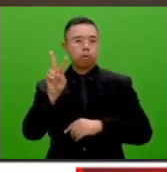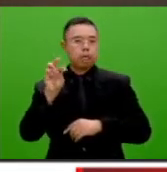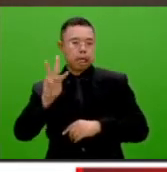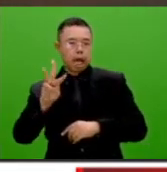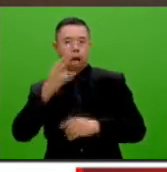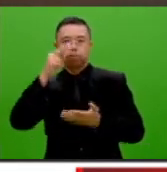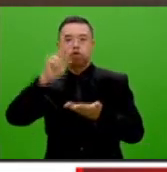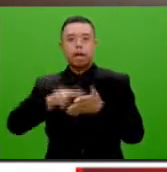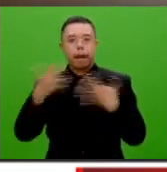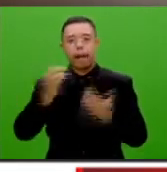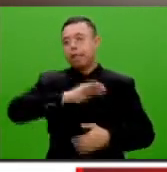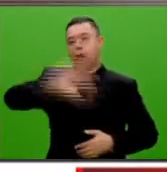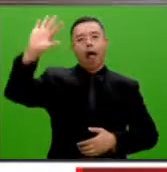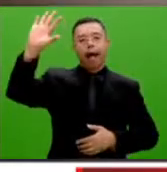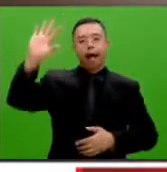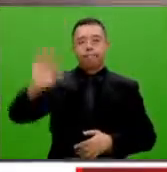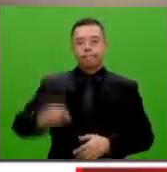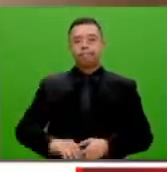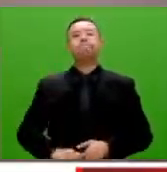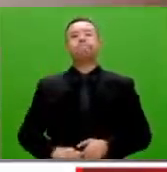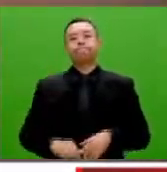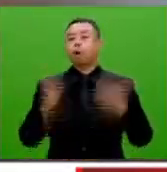Amar putusan tolak.